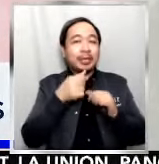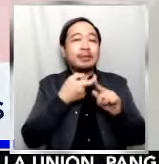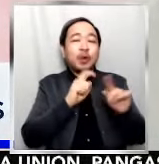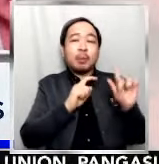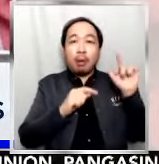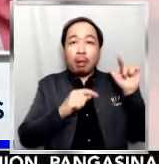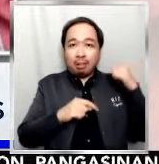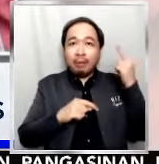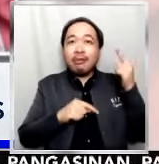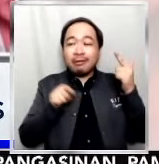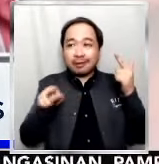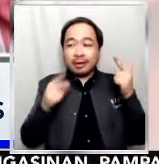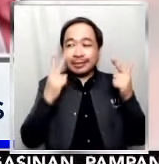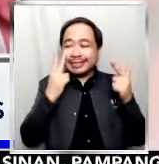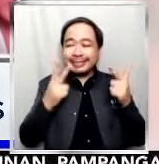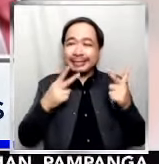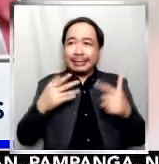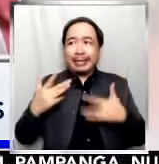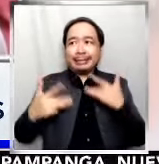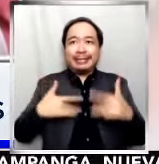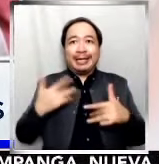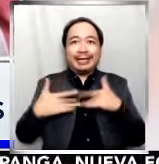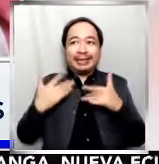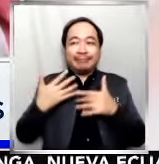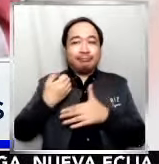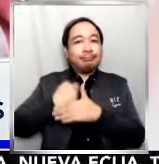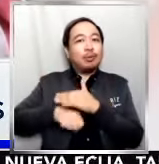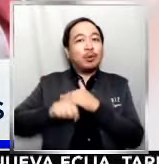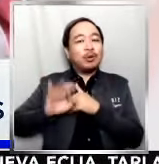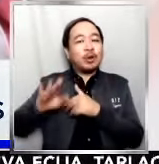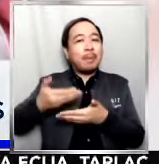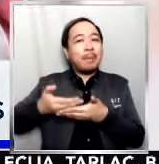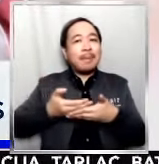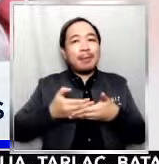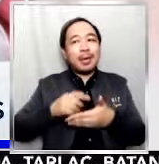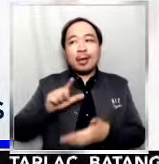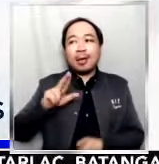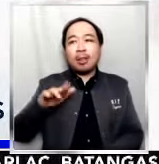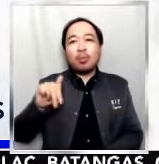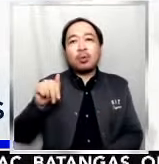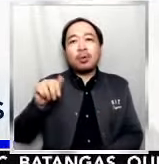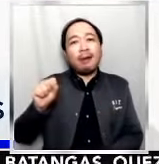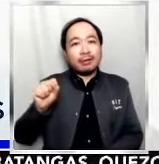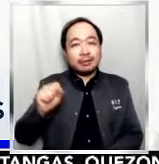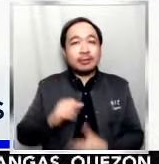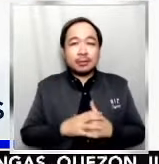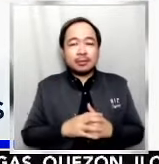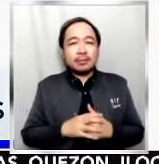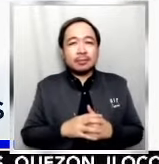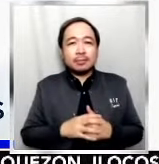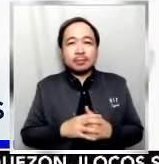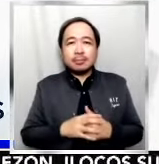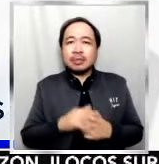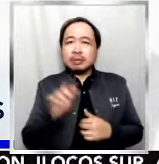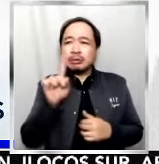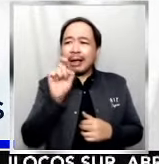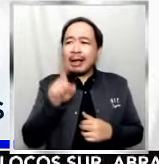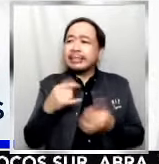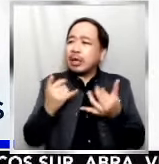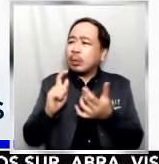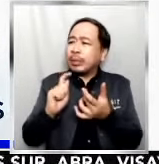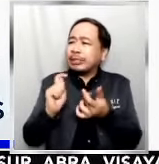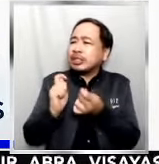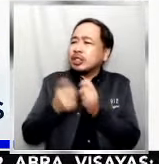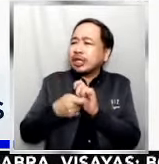Baby Lucas sa buhay nila ng asawa niyang si Martin Spies. Ano ang changes sa'yo ngayon that you already have